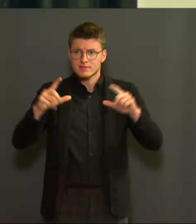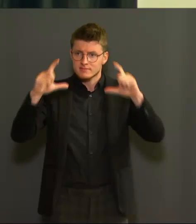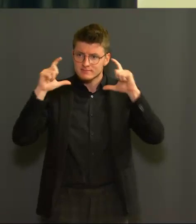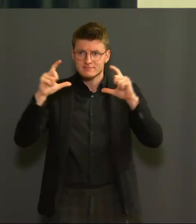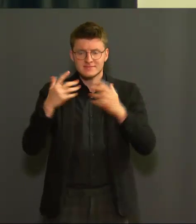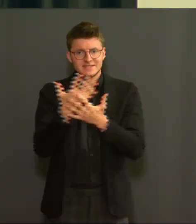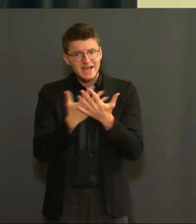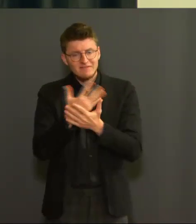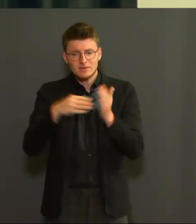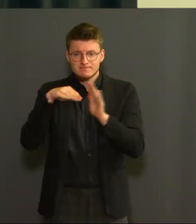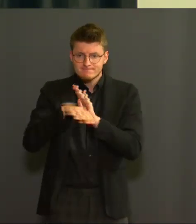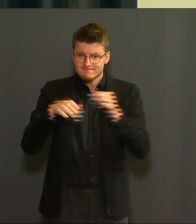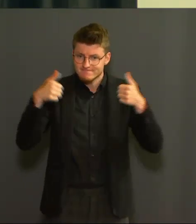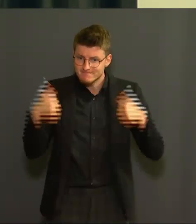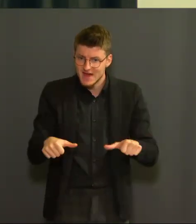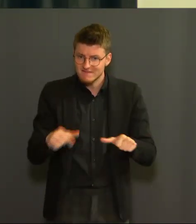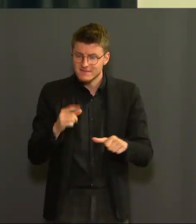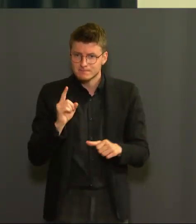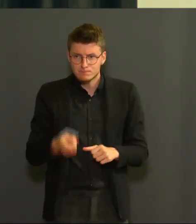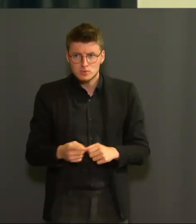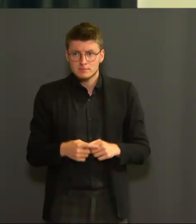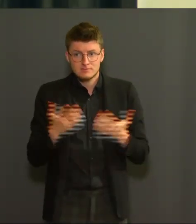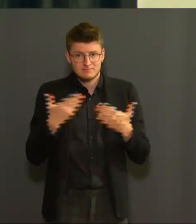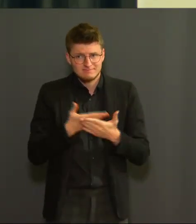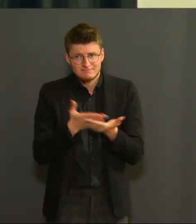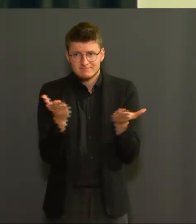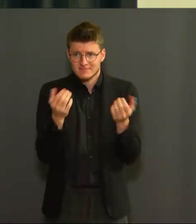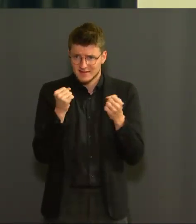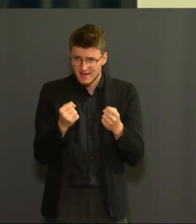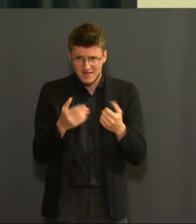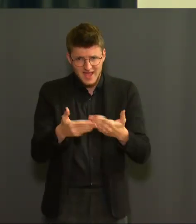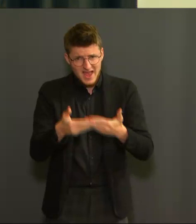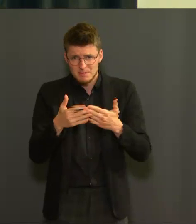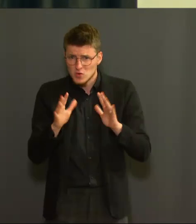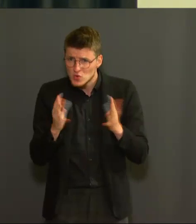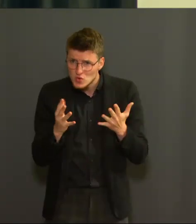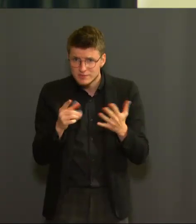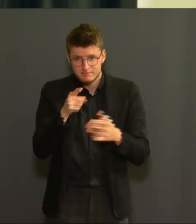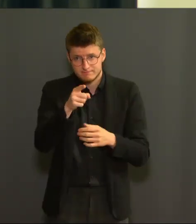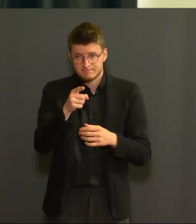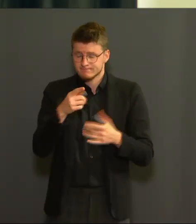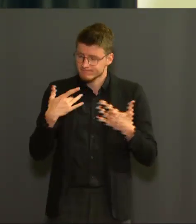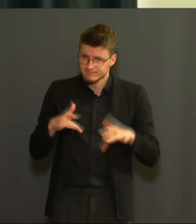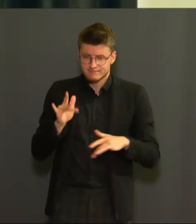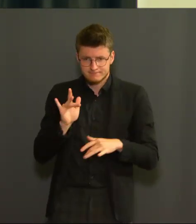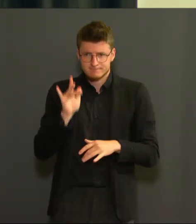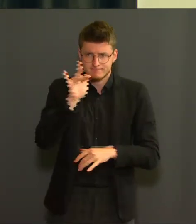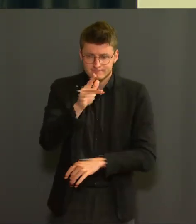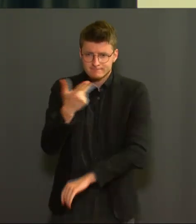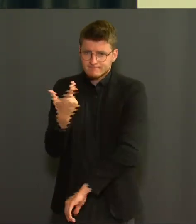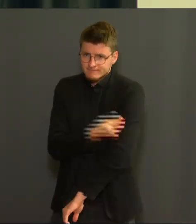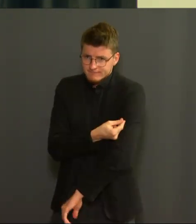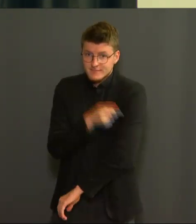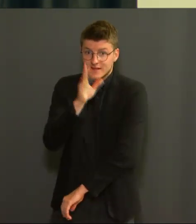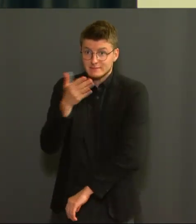Jij kan mee deze uitdaging aangaan door je te laten vaccineren. Ook al twijfelde je een tijdje geleden nog.